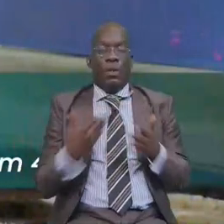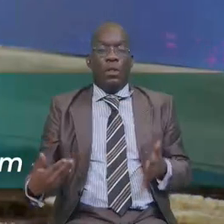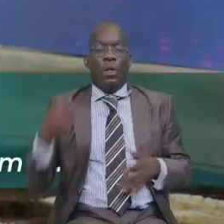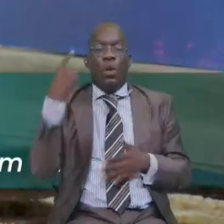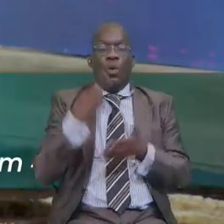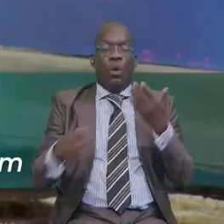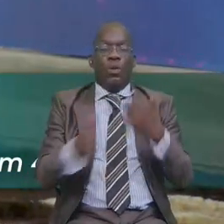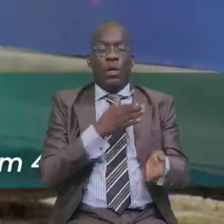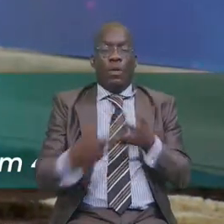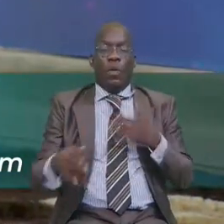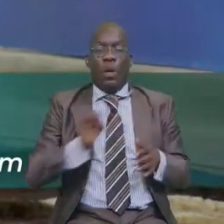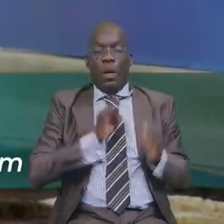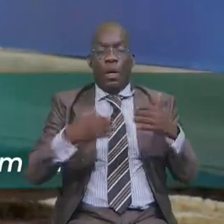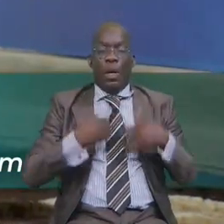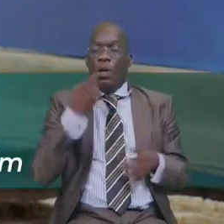Et voici,